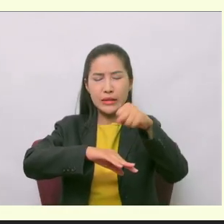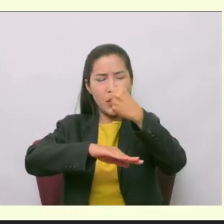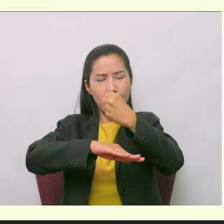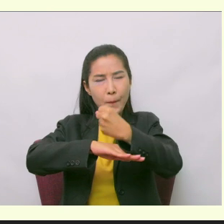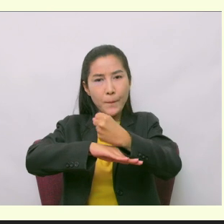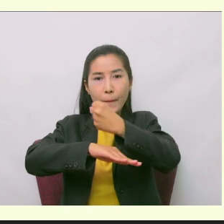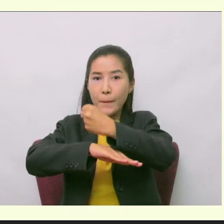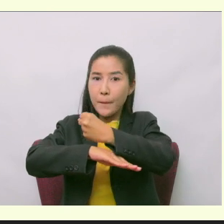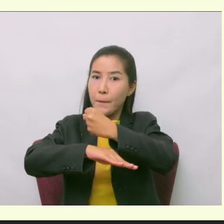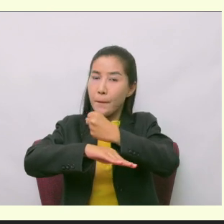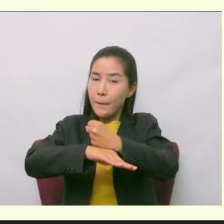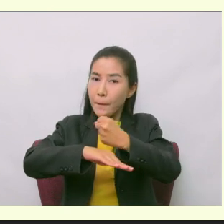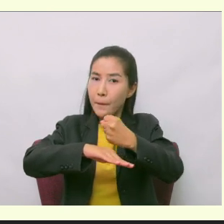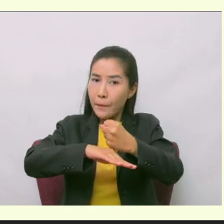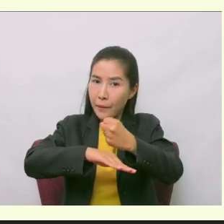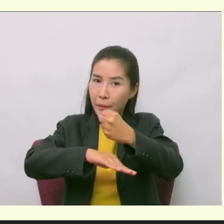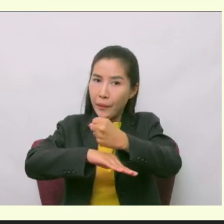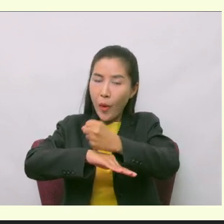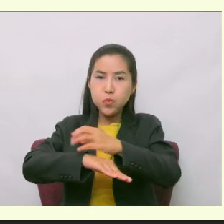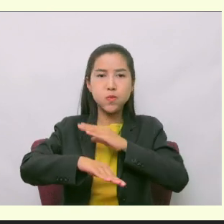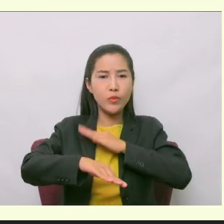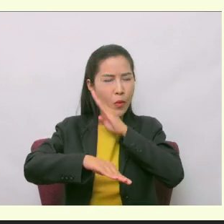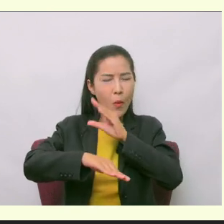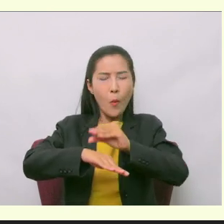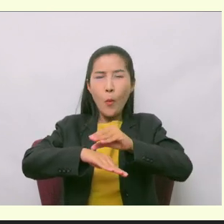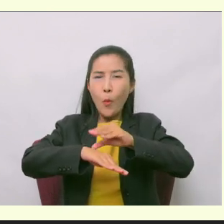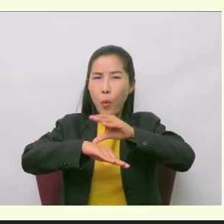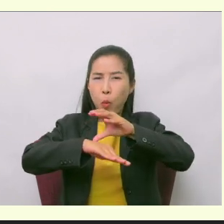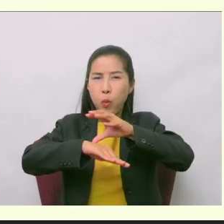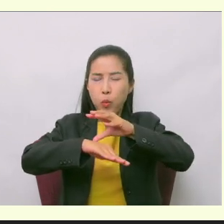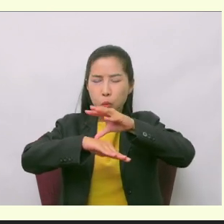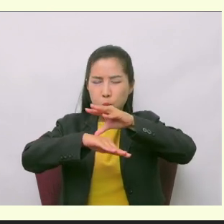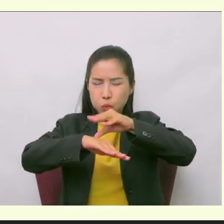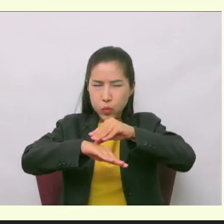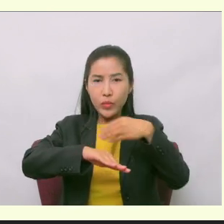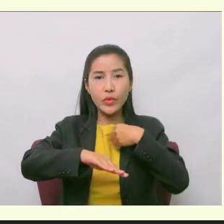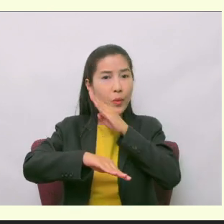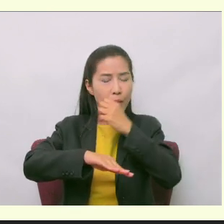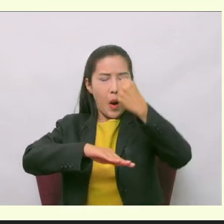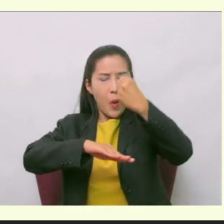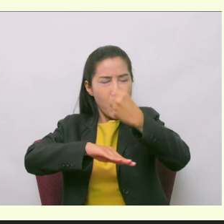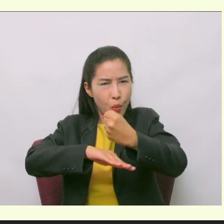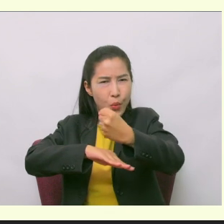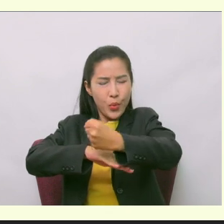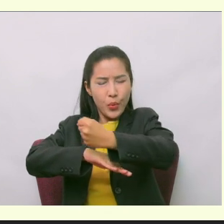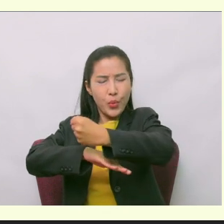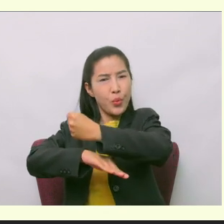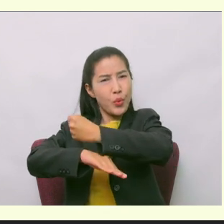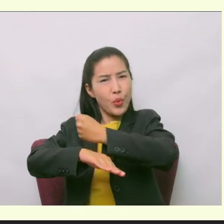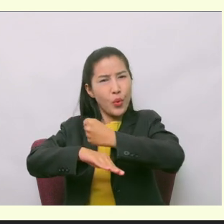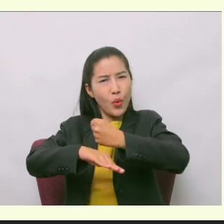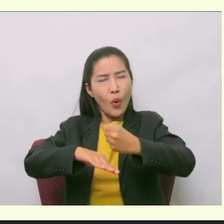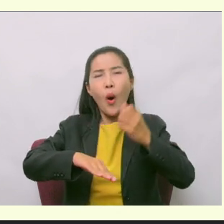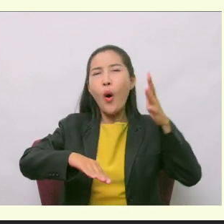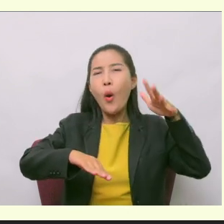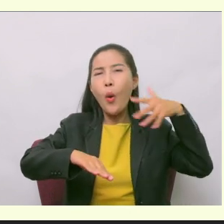ข้อต่อถ้าเกิดว่าเราใช้ลูกประคบนะคะสม่ำเสมอนะคะสมุนไพรในลูกประคบกับความอุ่นนะคะก็จะสาม